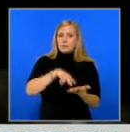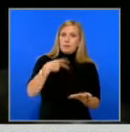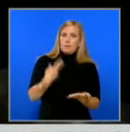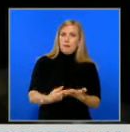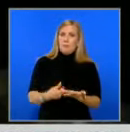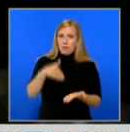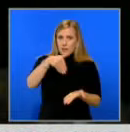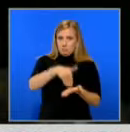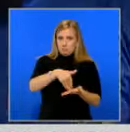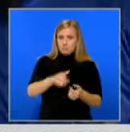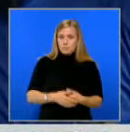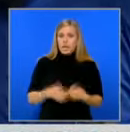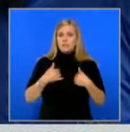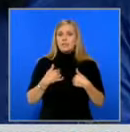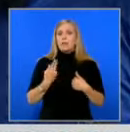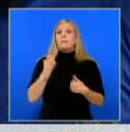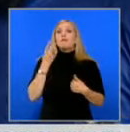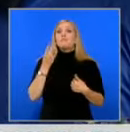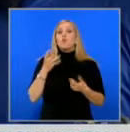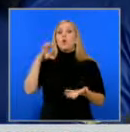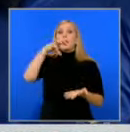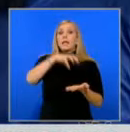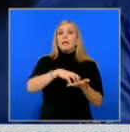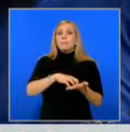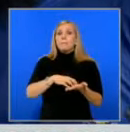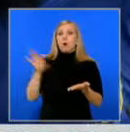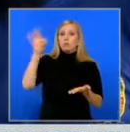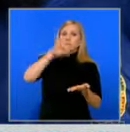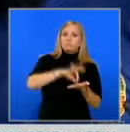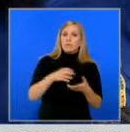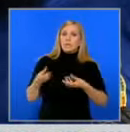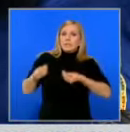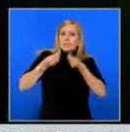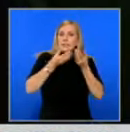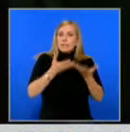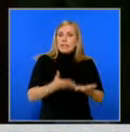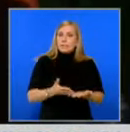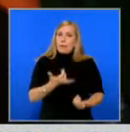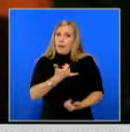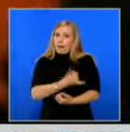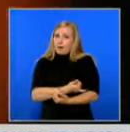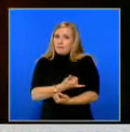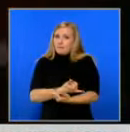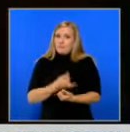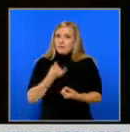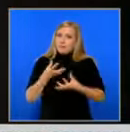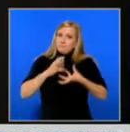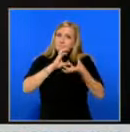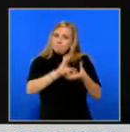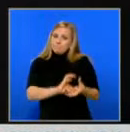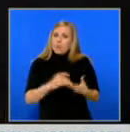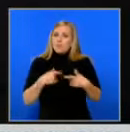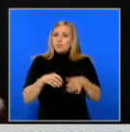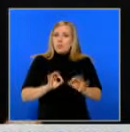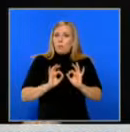стигнахме реално бяхме втория екип който пристигна занесохме кръв имаше един момент в който марк